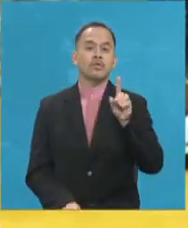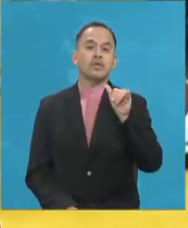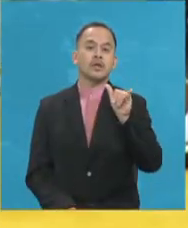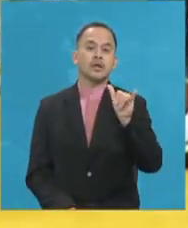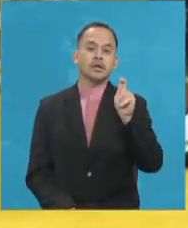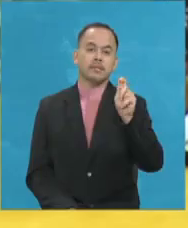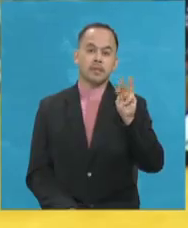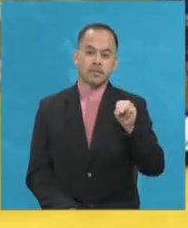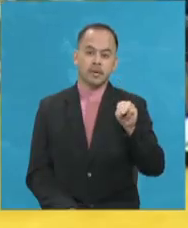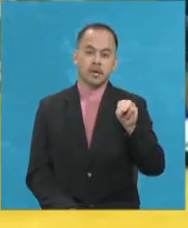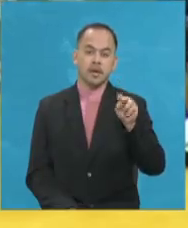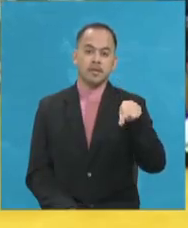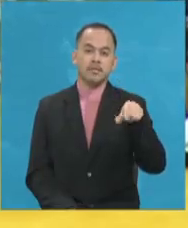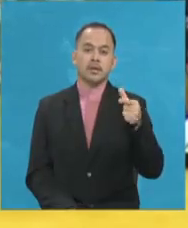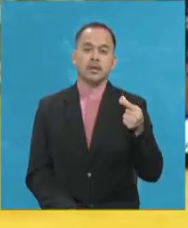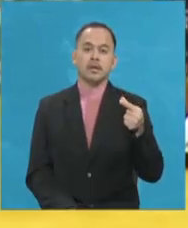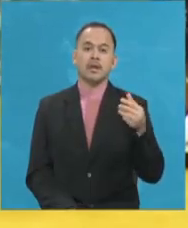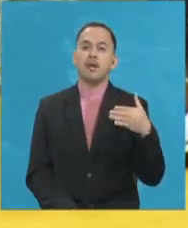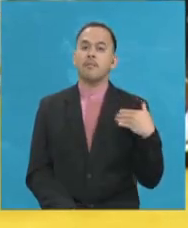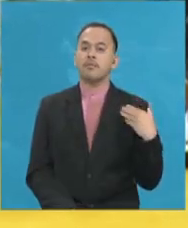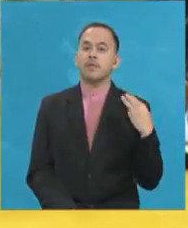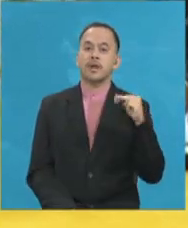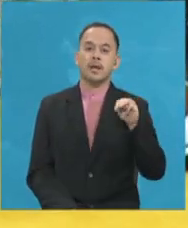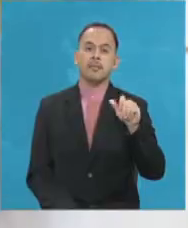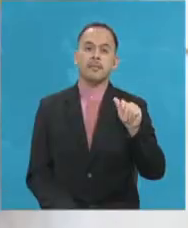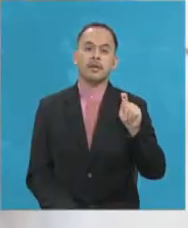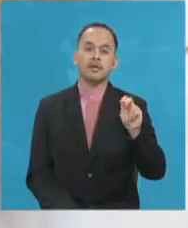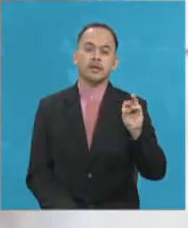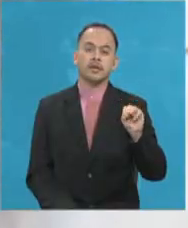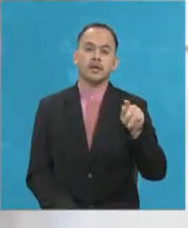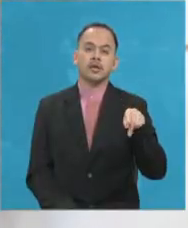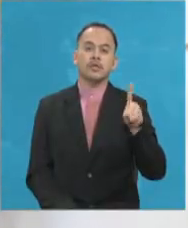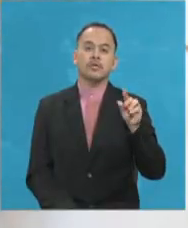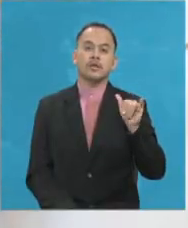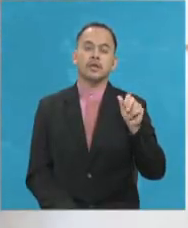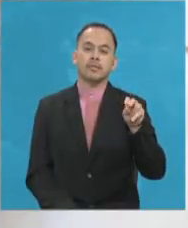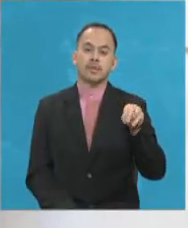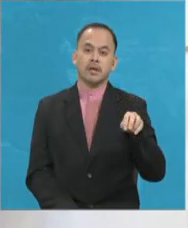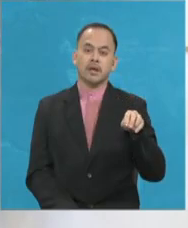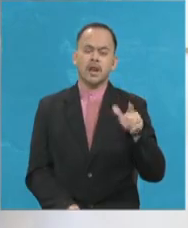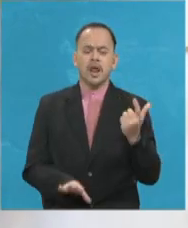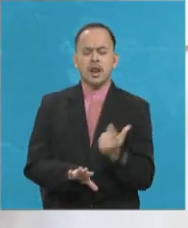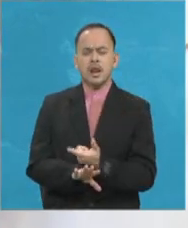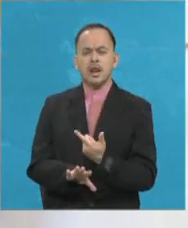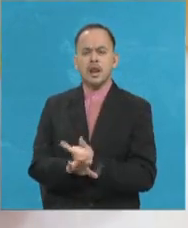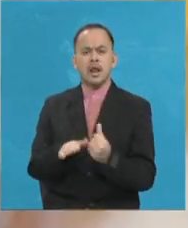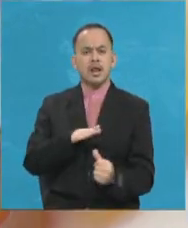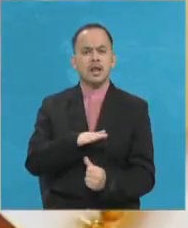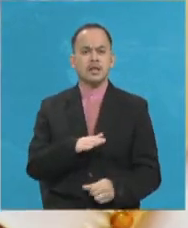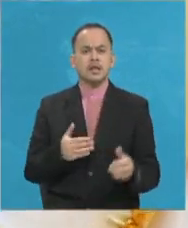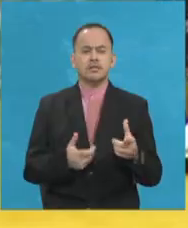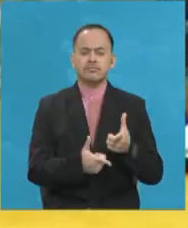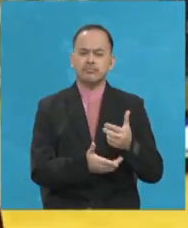Paduka Sri pengiran muda abdul-mateen dulu yang teramat Mulia pernah mengikuti latihan asas